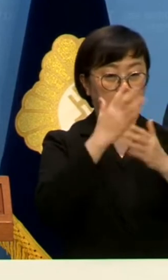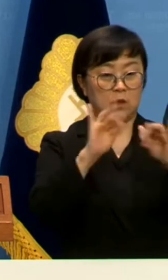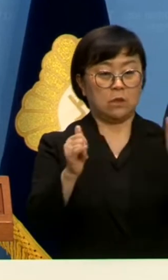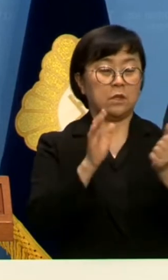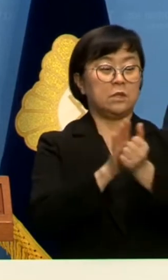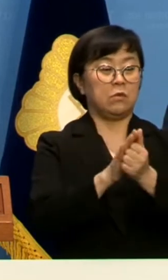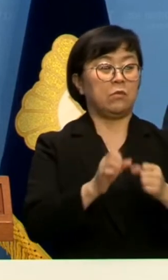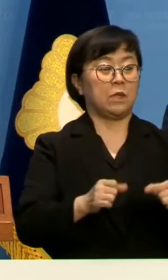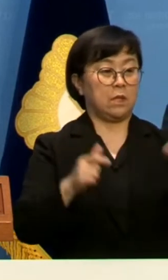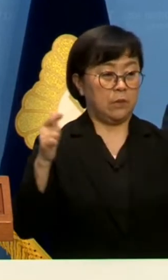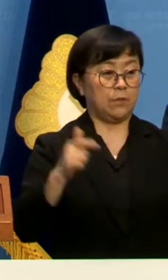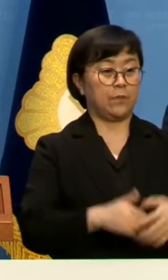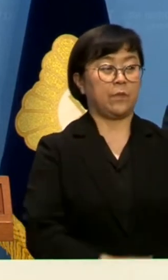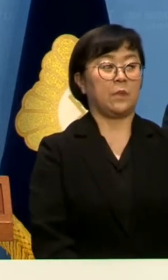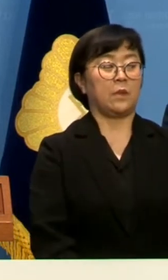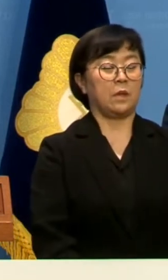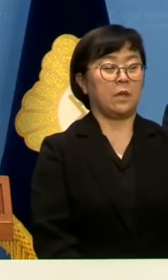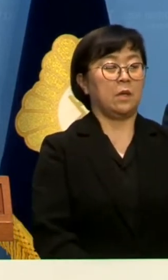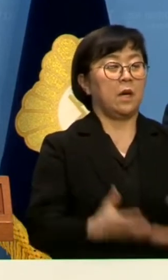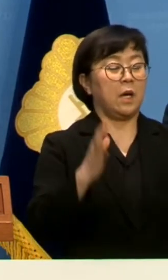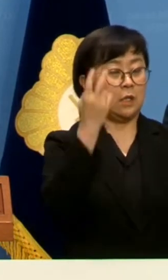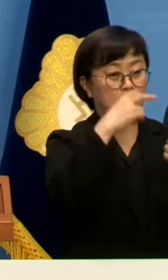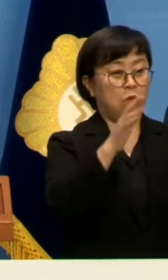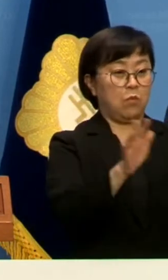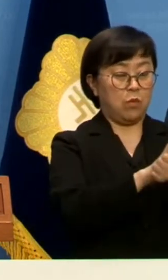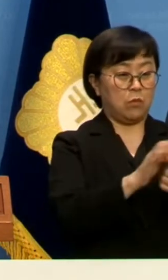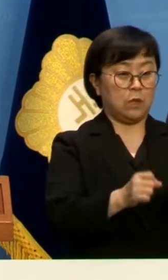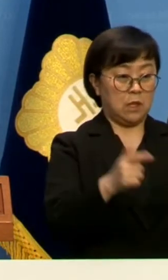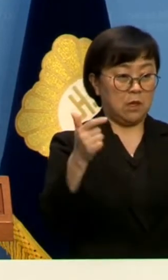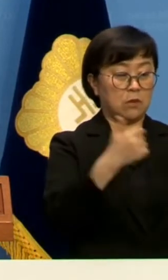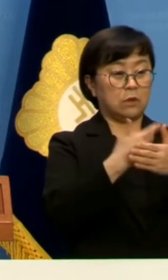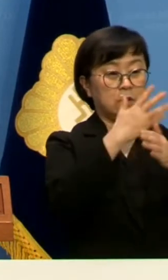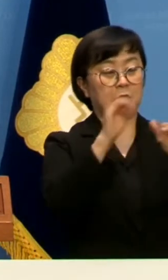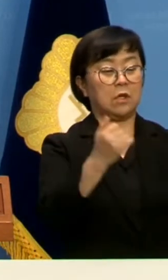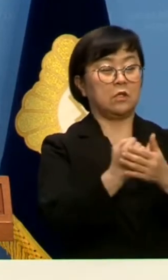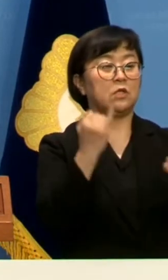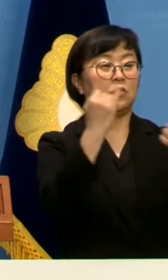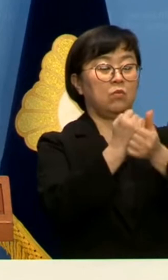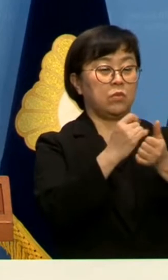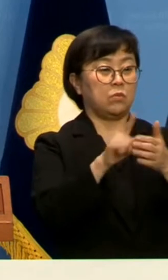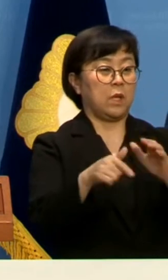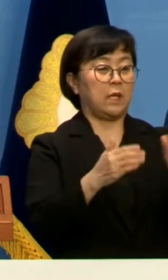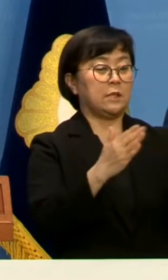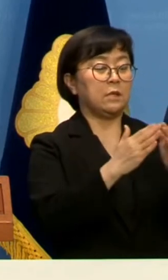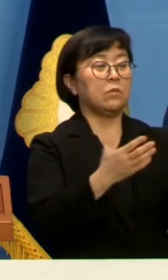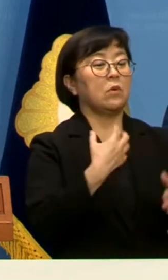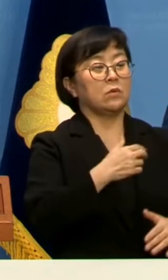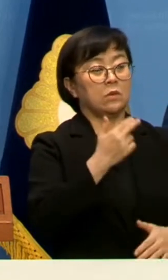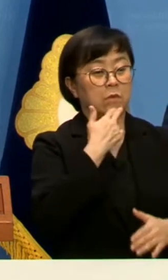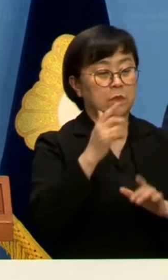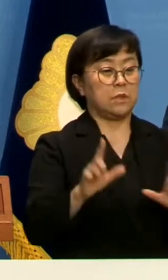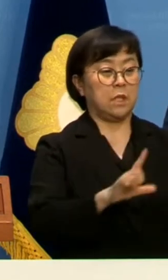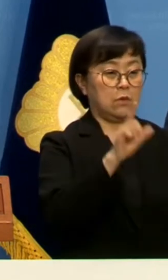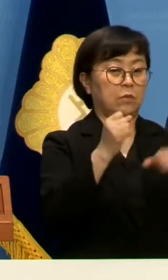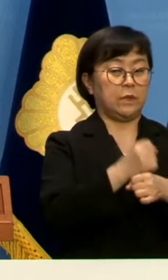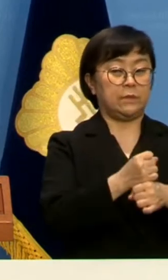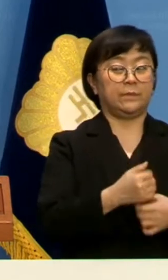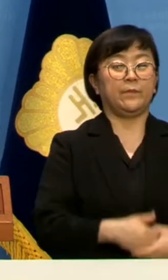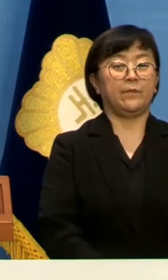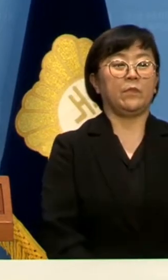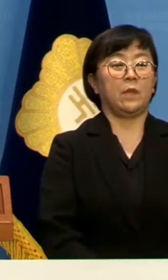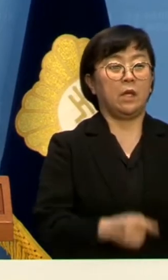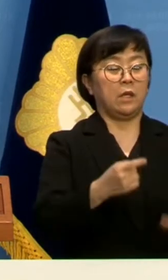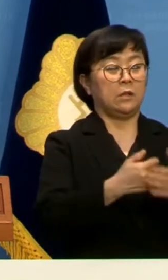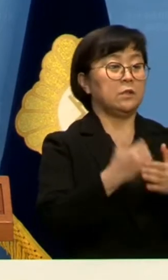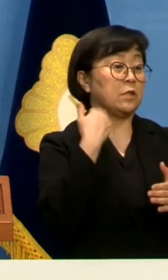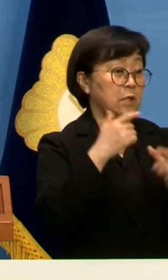위한 지원을 확대하겠습니다. 아이 돌봄 지원을 확대하고 청년 신혼부부가 집 걱정 없이 살도록 만들겠습니다.